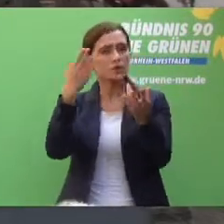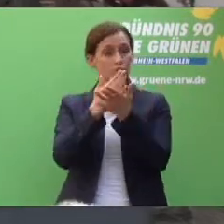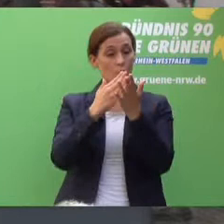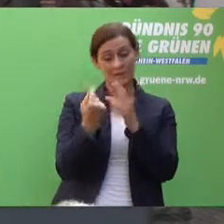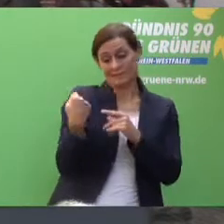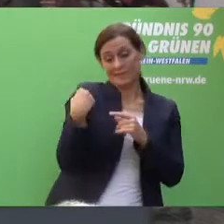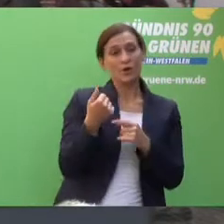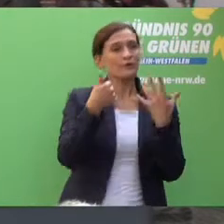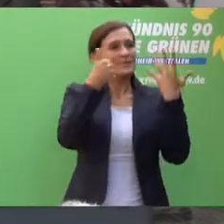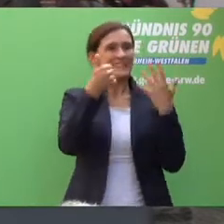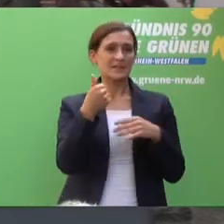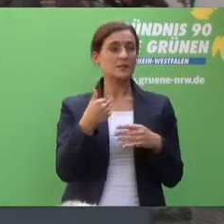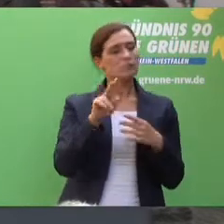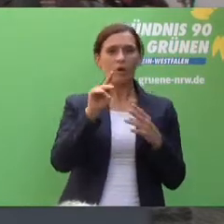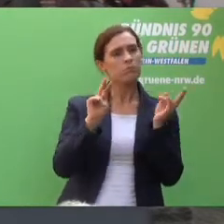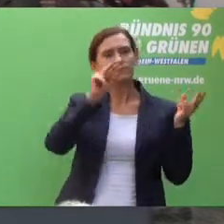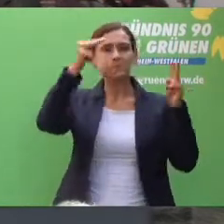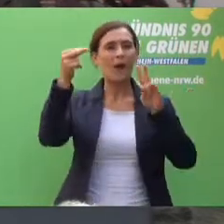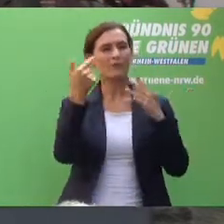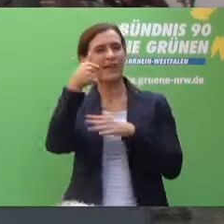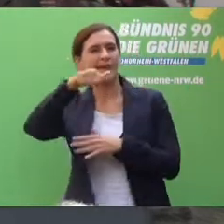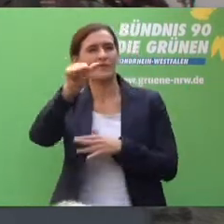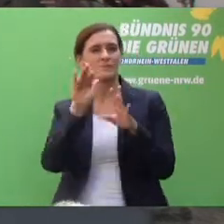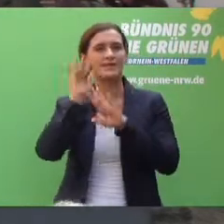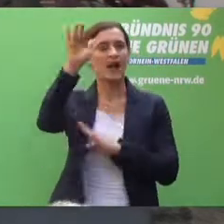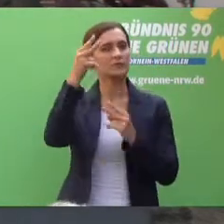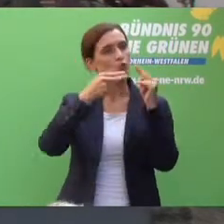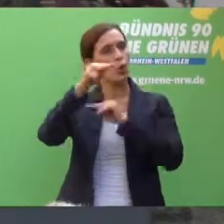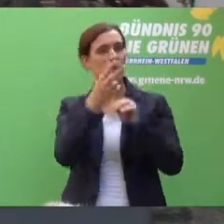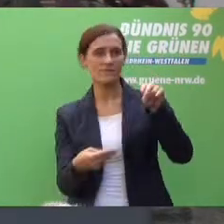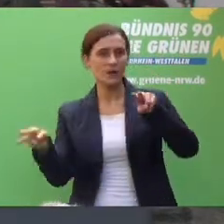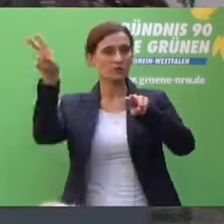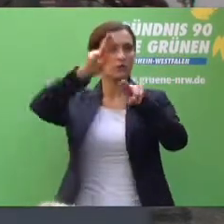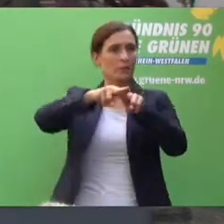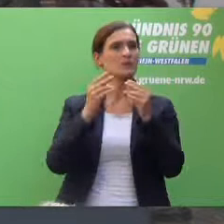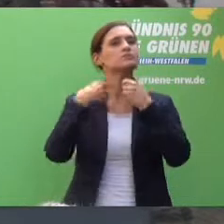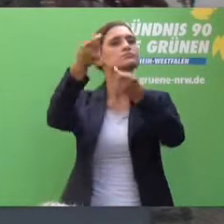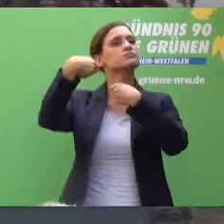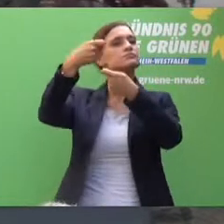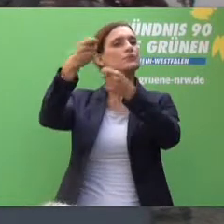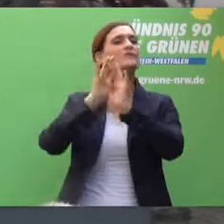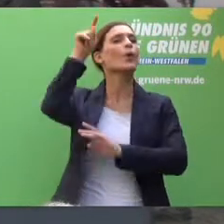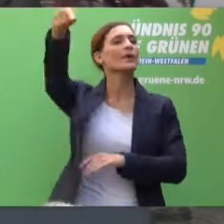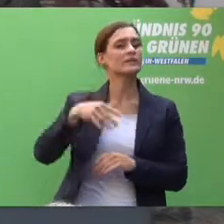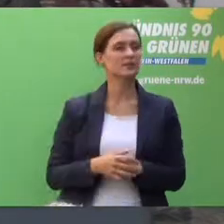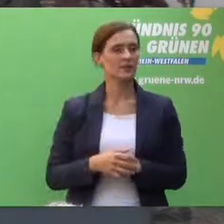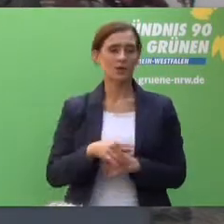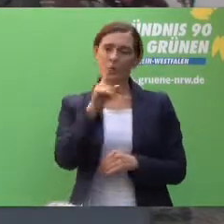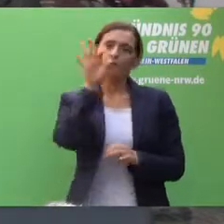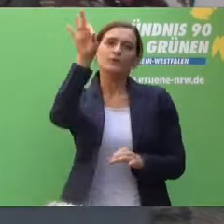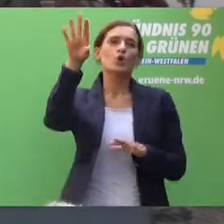6 auf 11 Milliarden Euro verdoppelt. Wo ist das hingegangen? An, wie heißt es so schön, Faktoren der